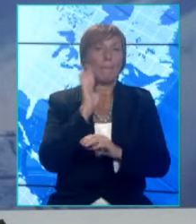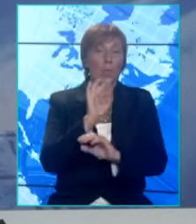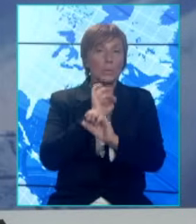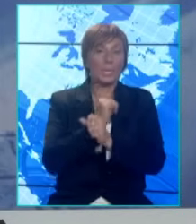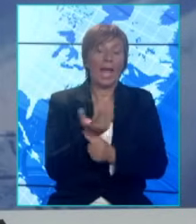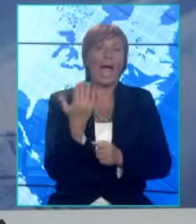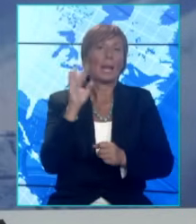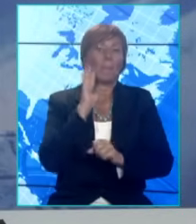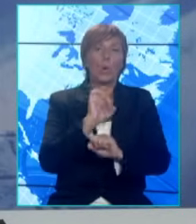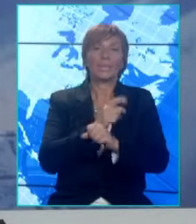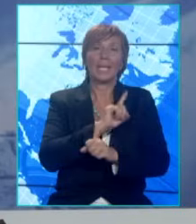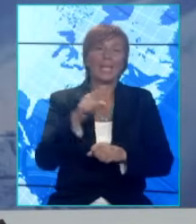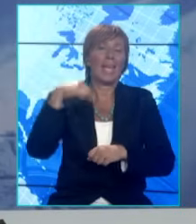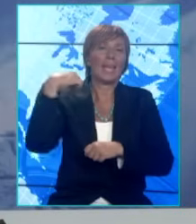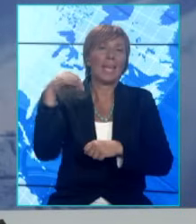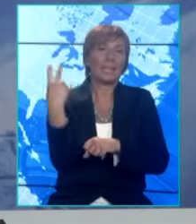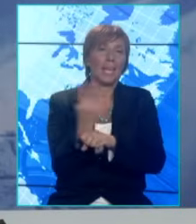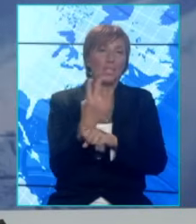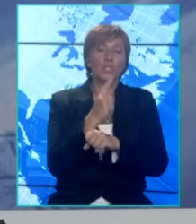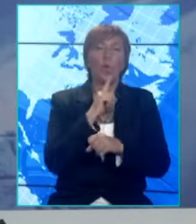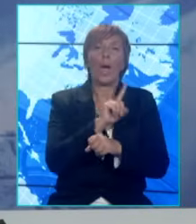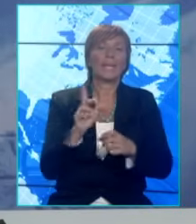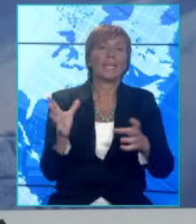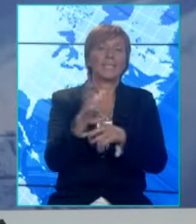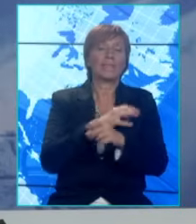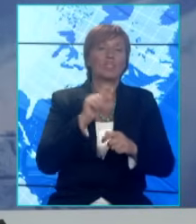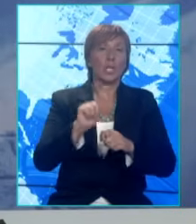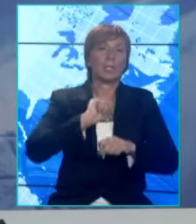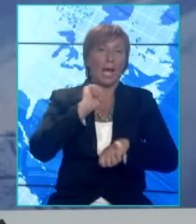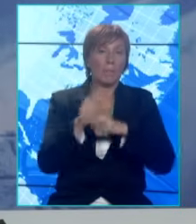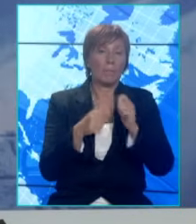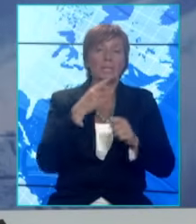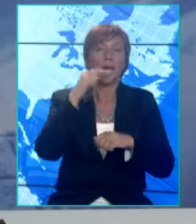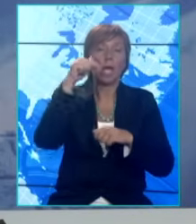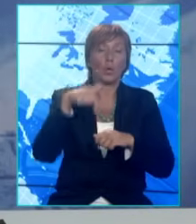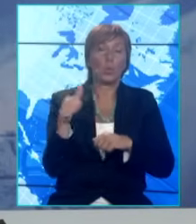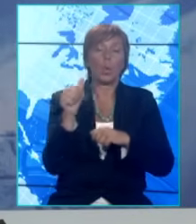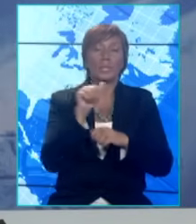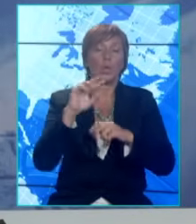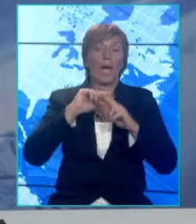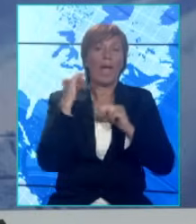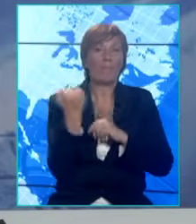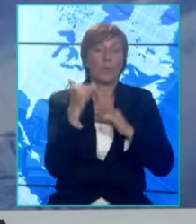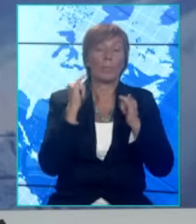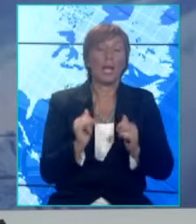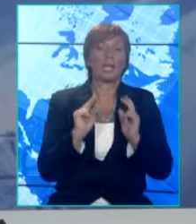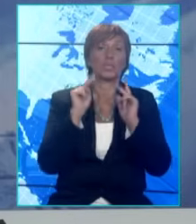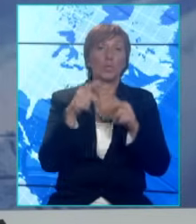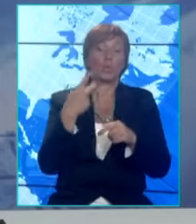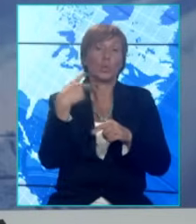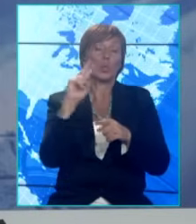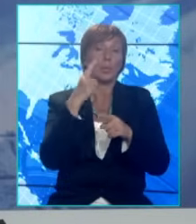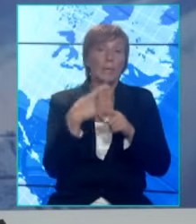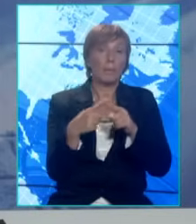Bosna i Hercegovina i jedina zemlja koja još nije dovršila taj posao sa prostora jugoistoka Europe. Danas ovdje u Mostaru drugim